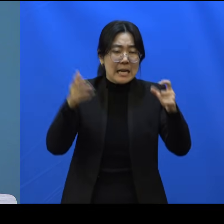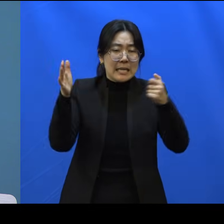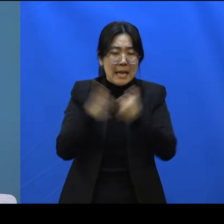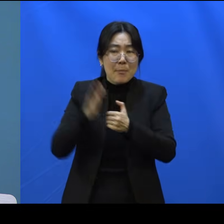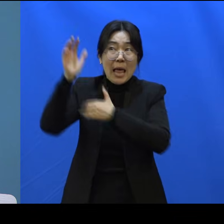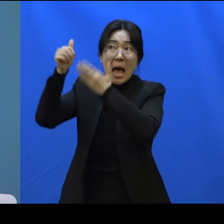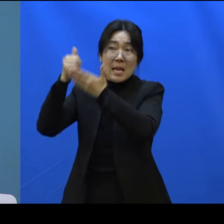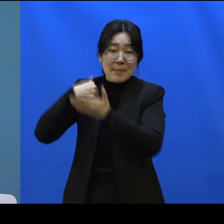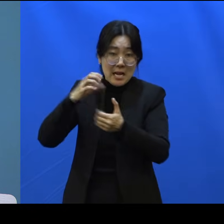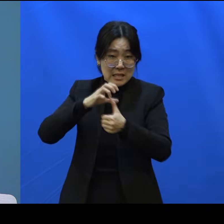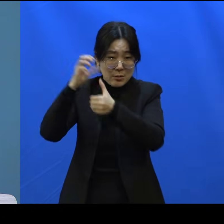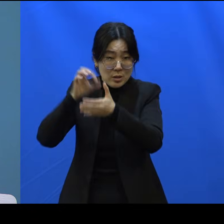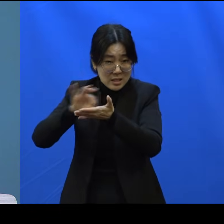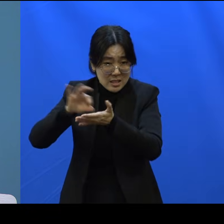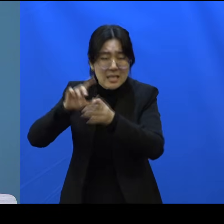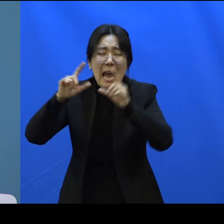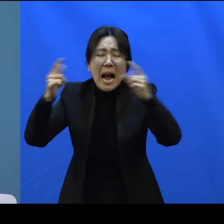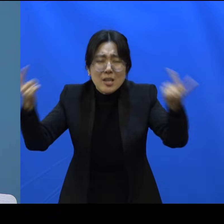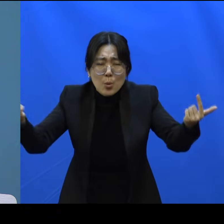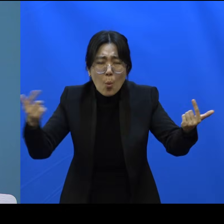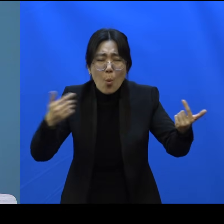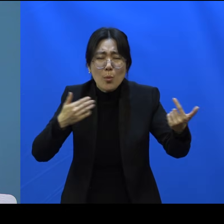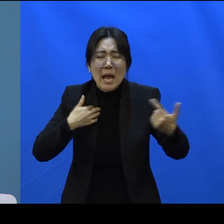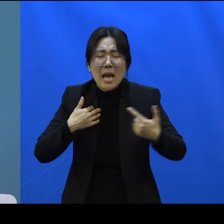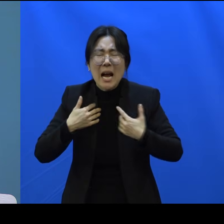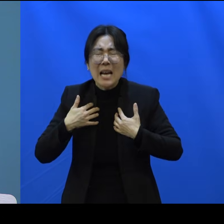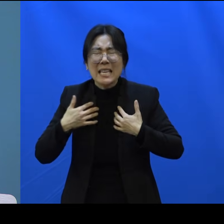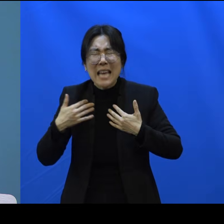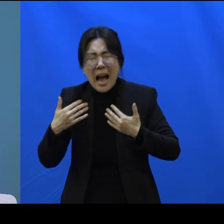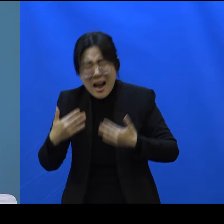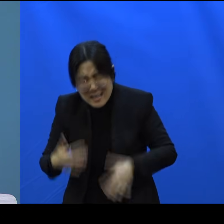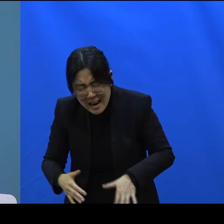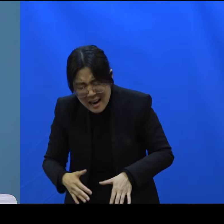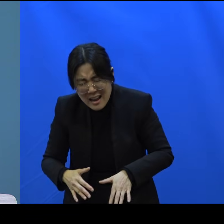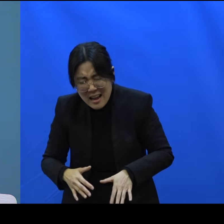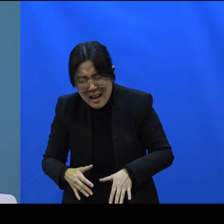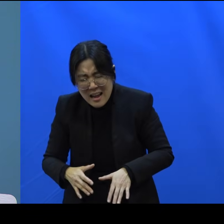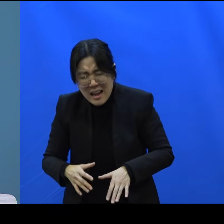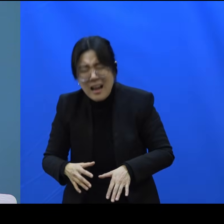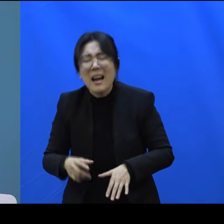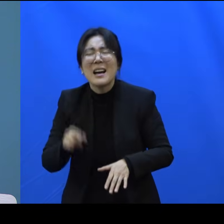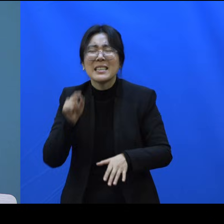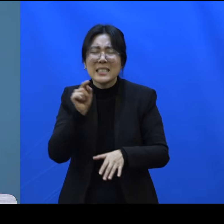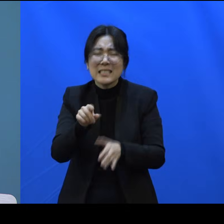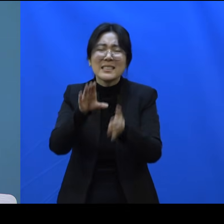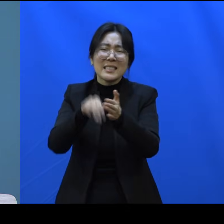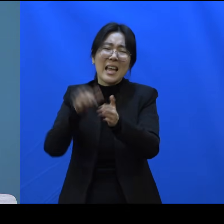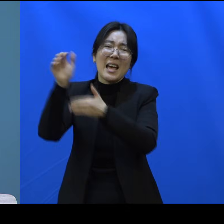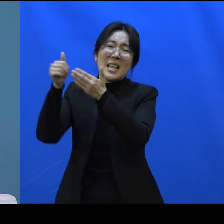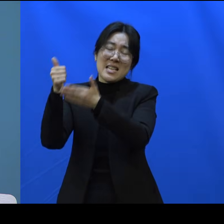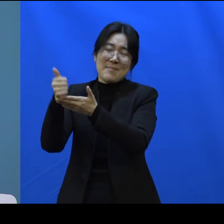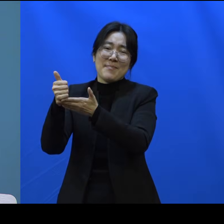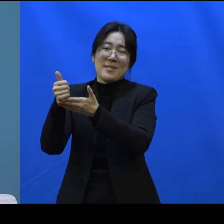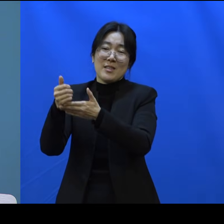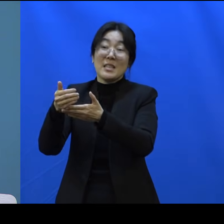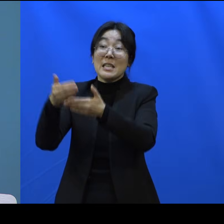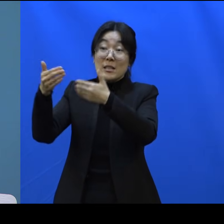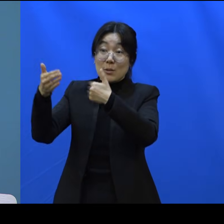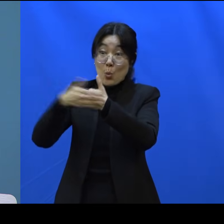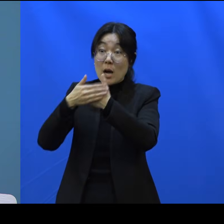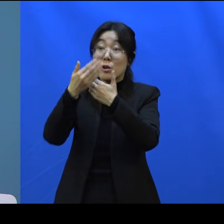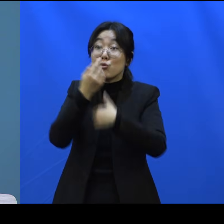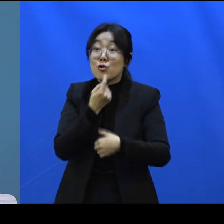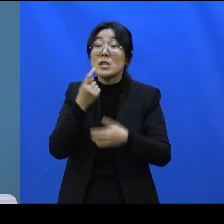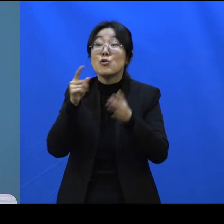강함이라. 약함의 능력이 머물러 있다. 이 원리를 붙잡고 승리하는 여러분들